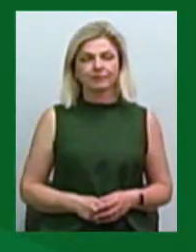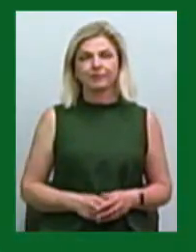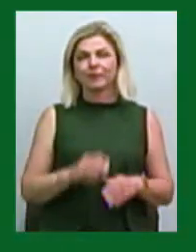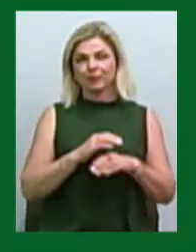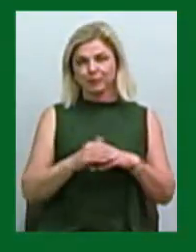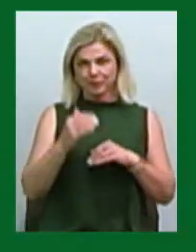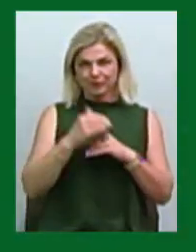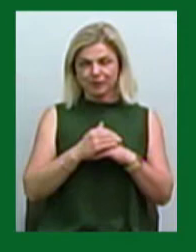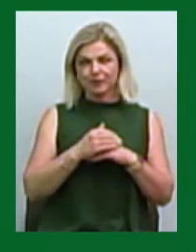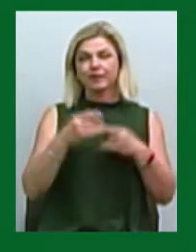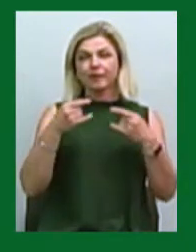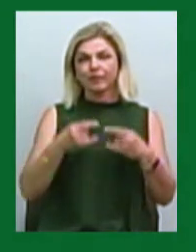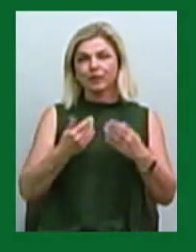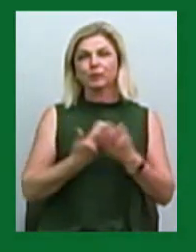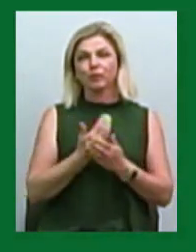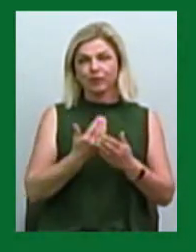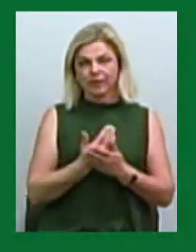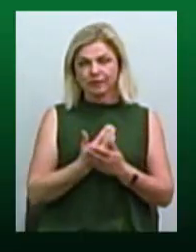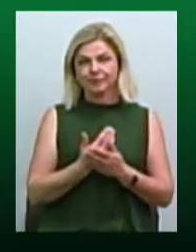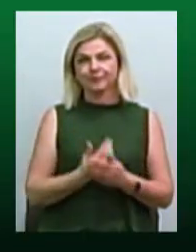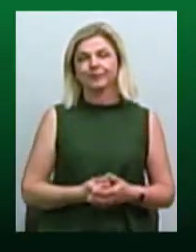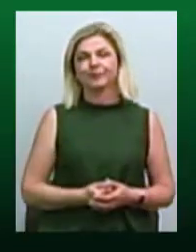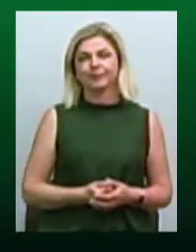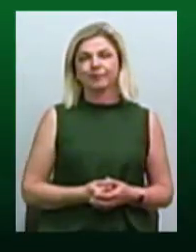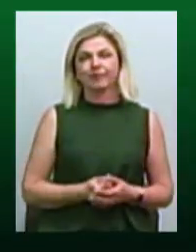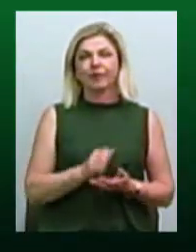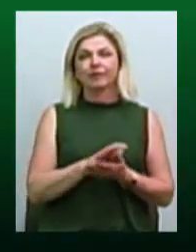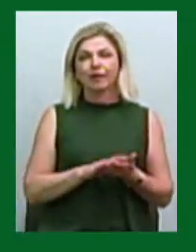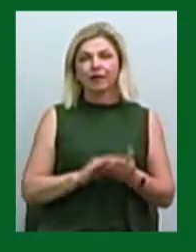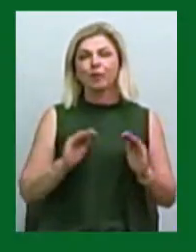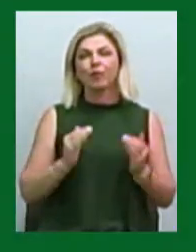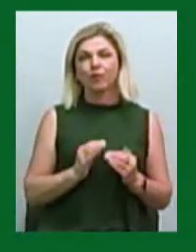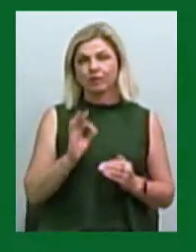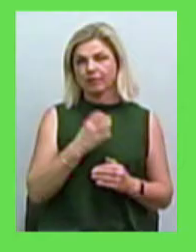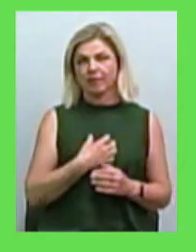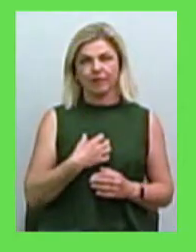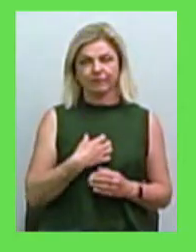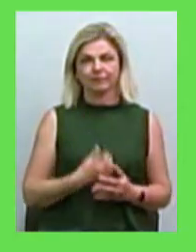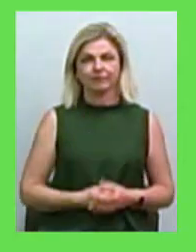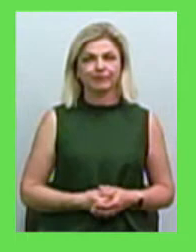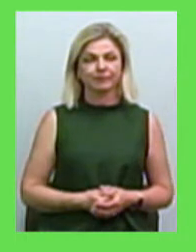Добрий вечір. В ефірі новини. В студії працює Олександр Гордієнко. І далі коротко про головне.